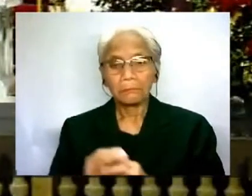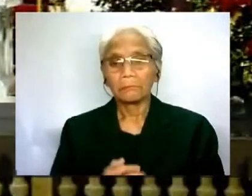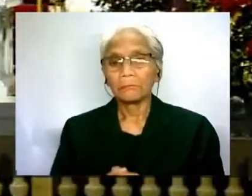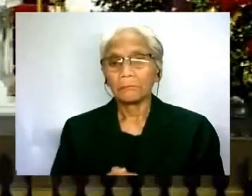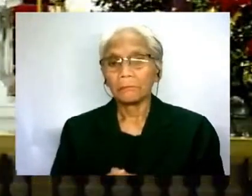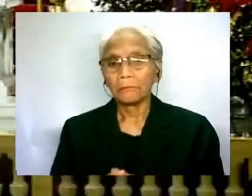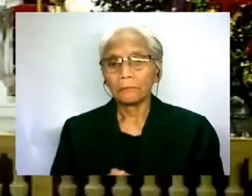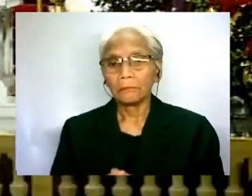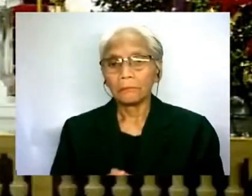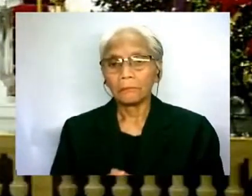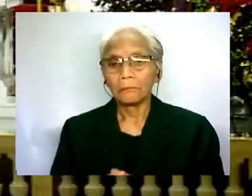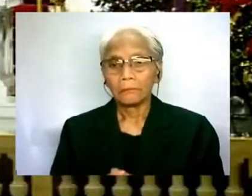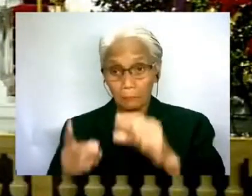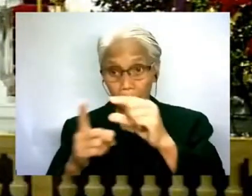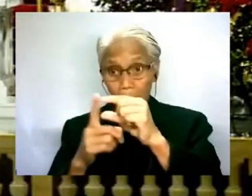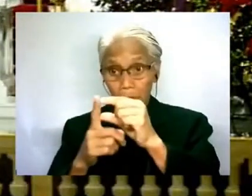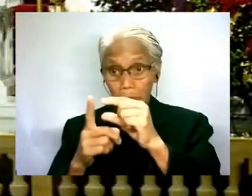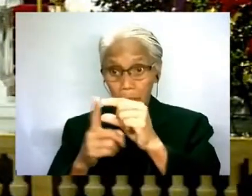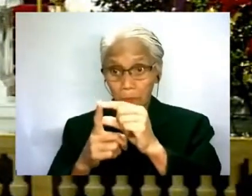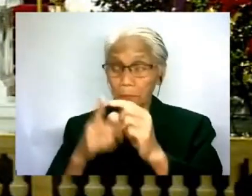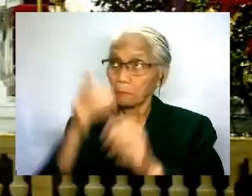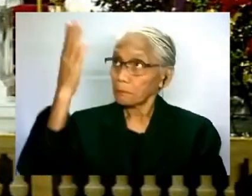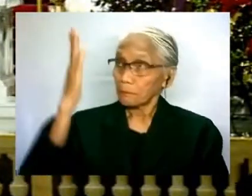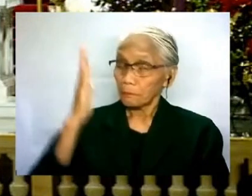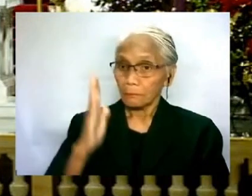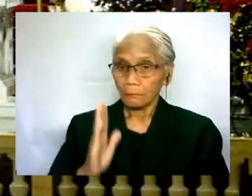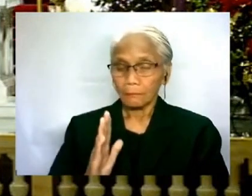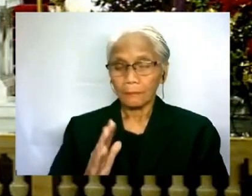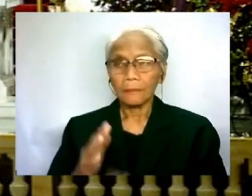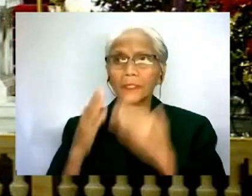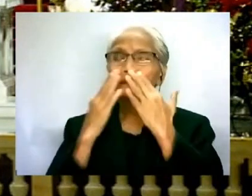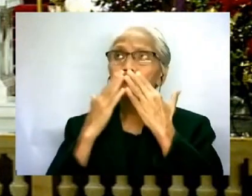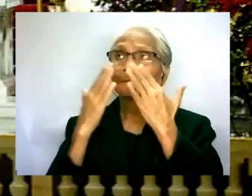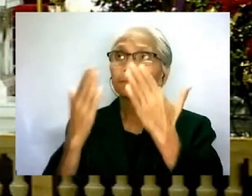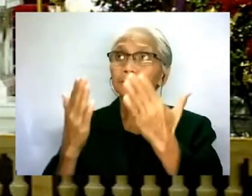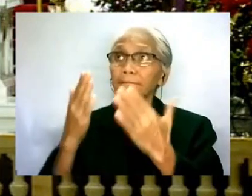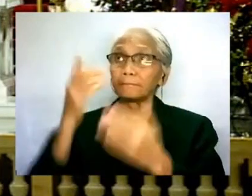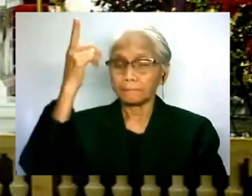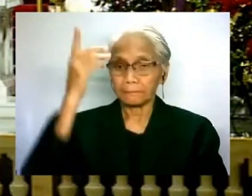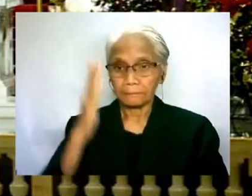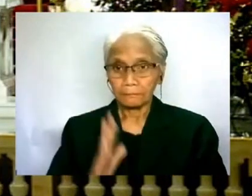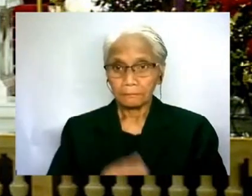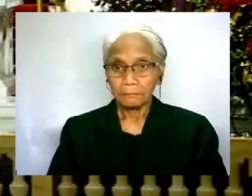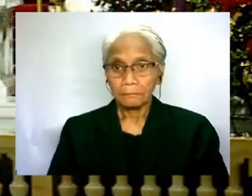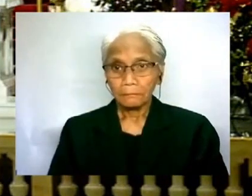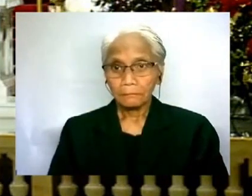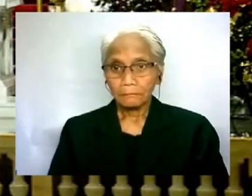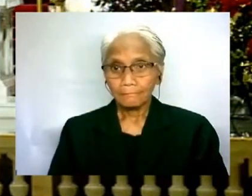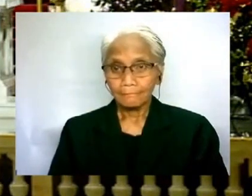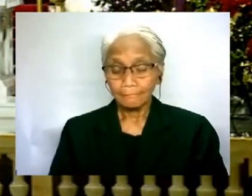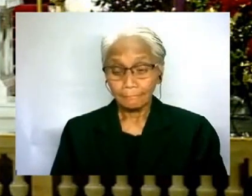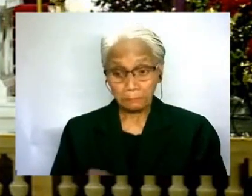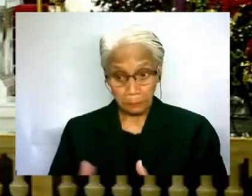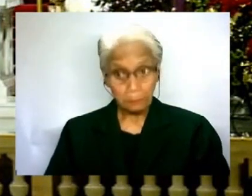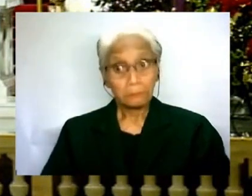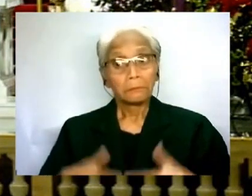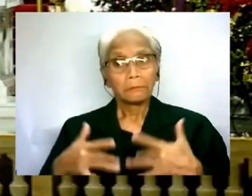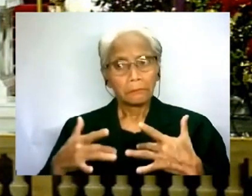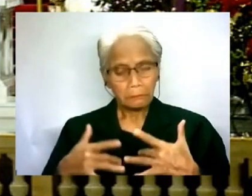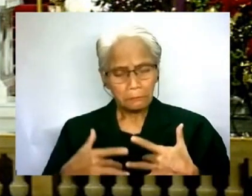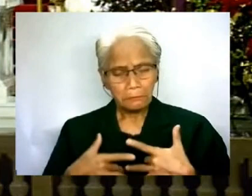Ang salita ng Diyos. Salamat sa Diyos. Mabubuhay siyang marangal at